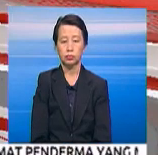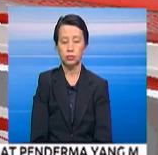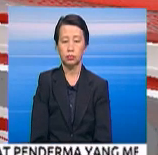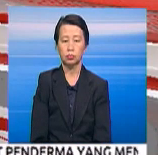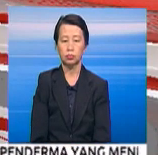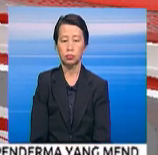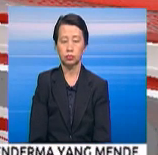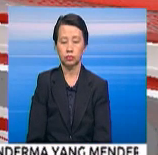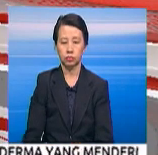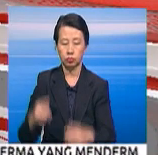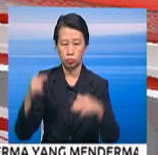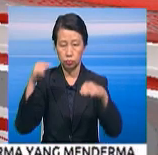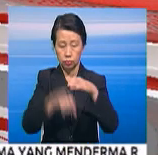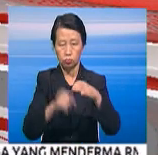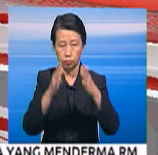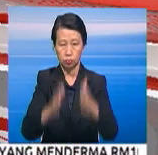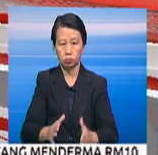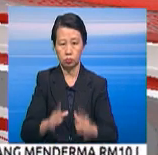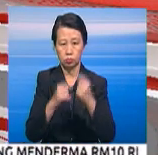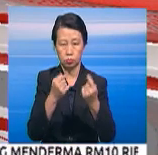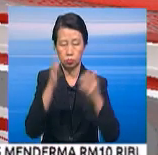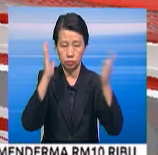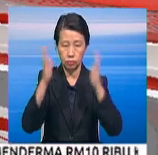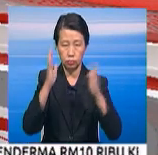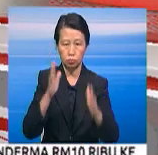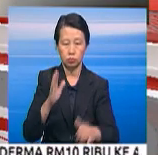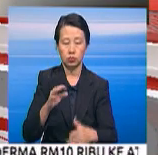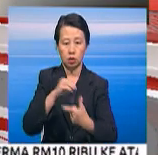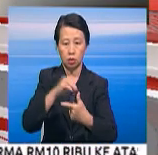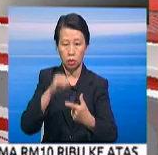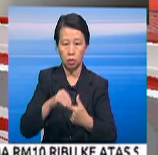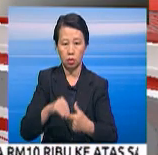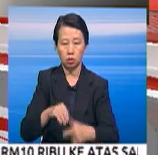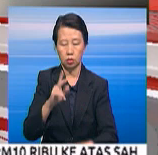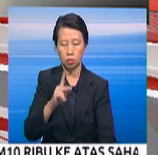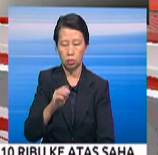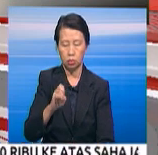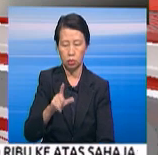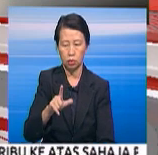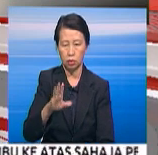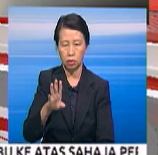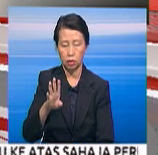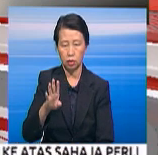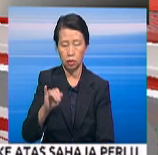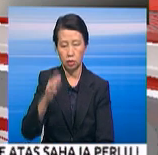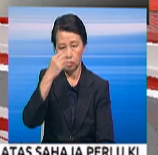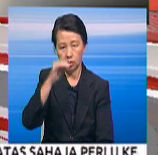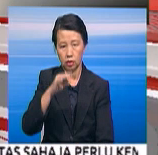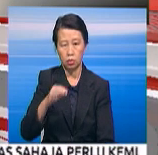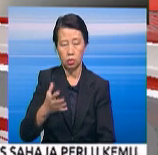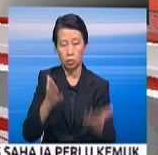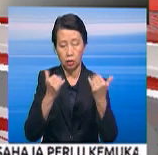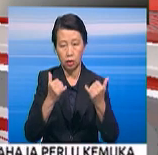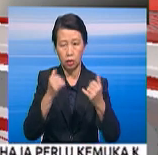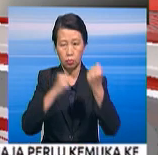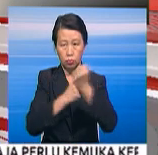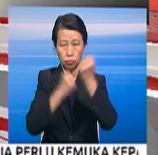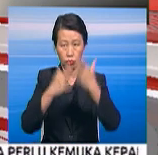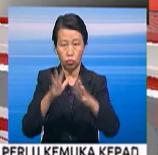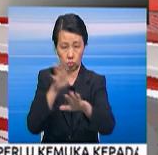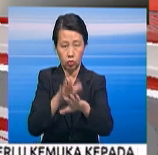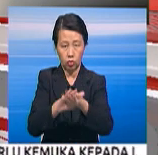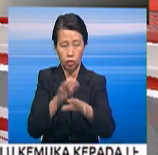Sementara itu, penyerang skuad Harimau Malaya Muhammad Usmarin atau Keli Boy menyifatkan kehadiran ribuan penyokong nanti